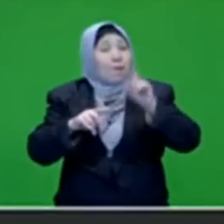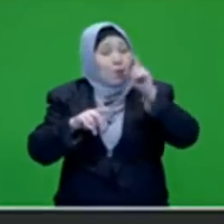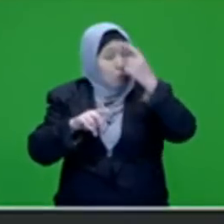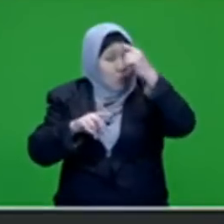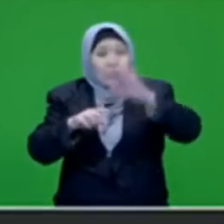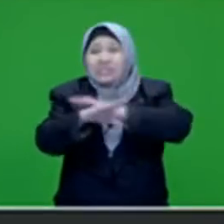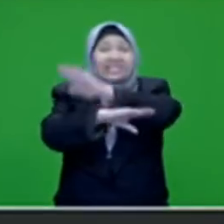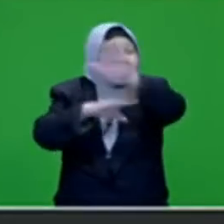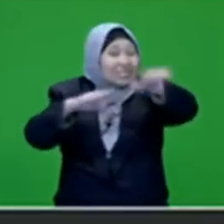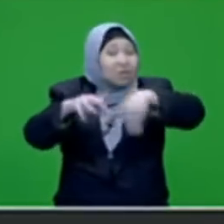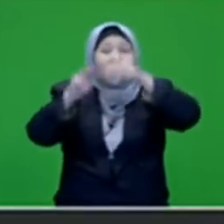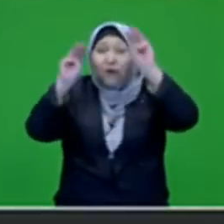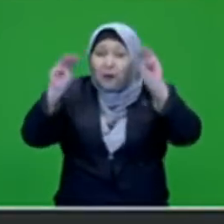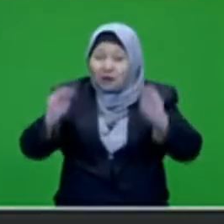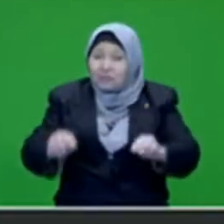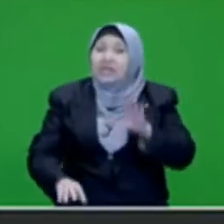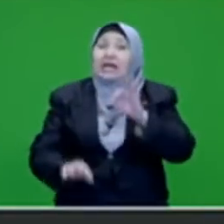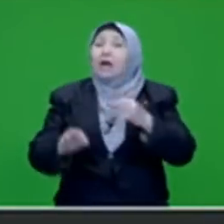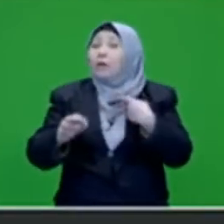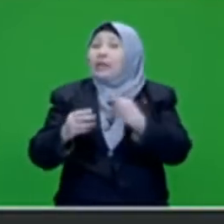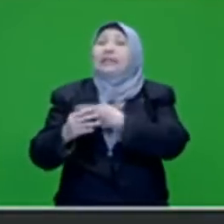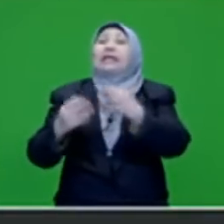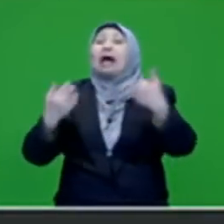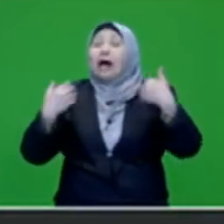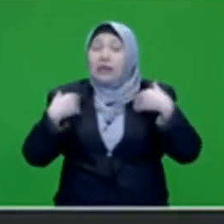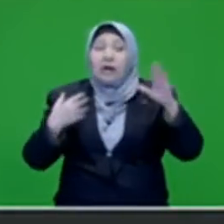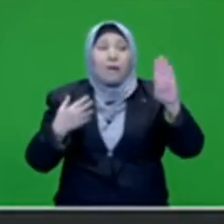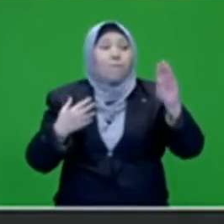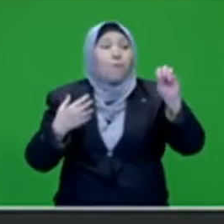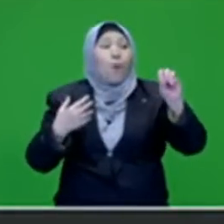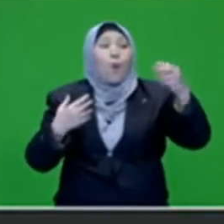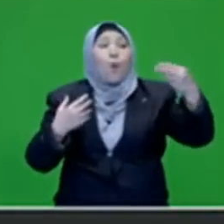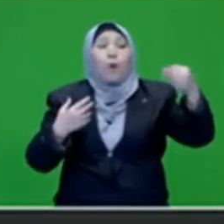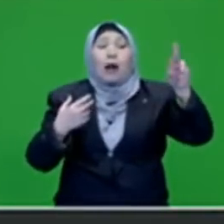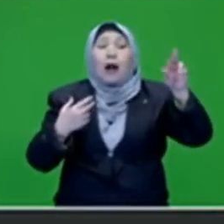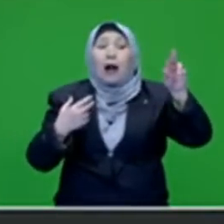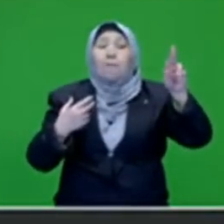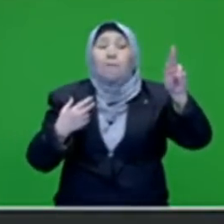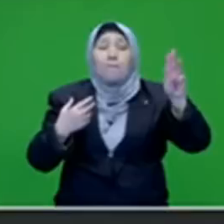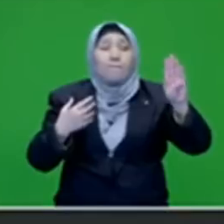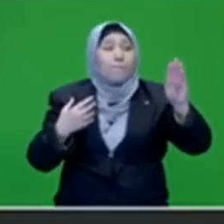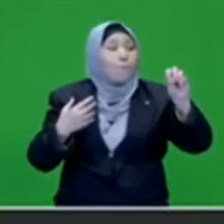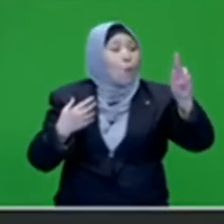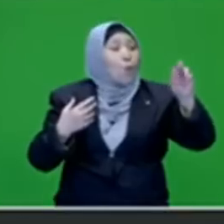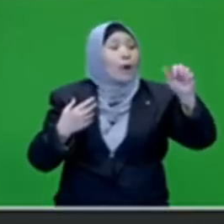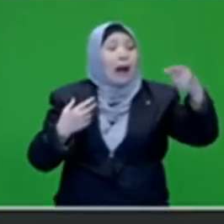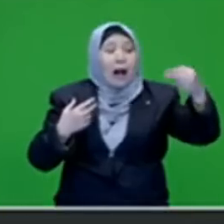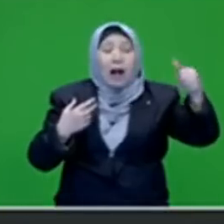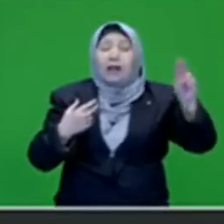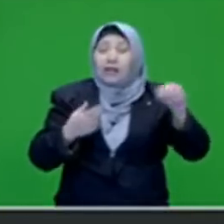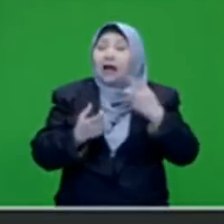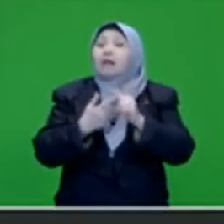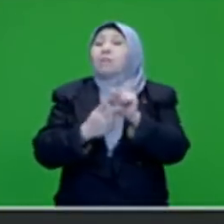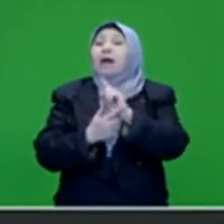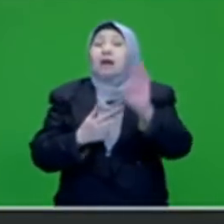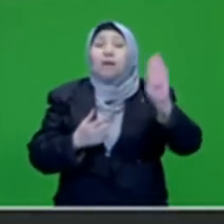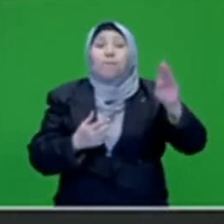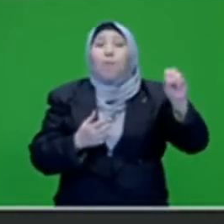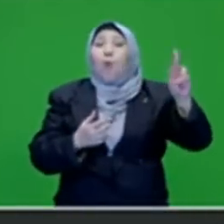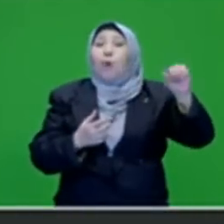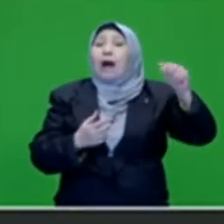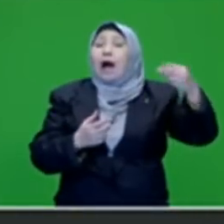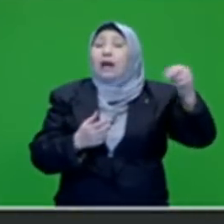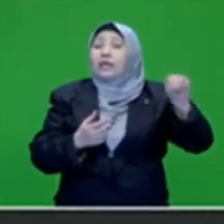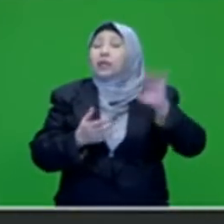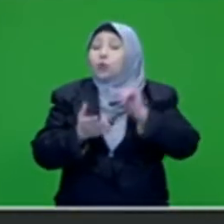kita. Kalau kita ada burhan, burhan daripada mana tadi Ustaz Fazrul tanya, daripada mana burhan itu?